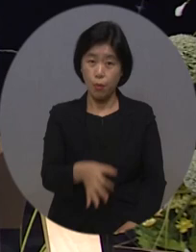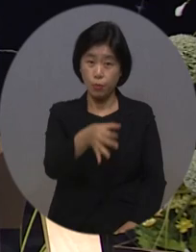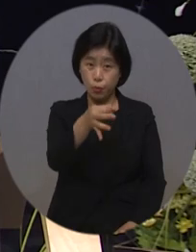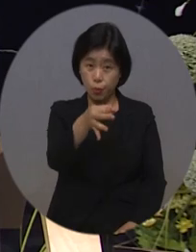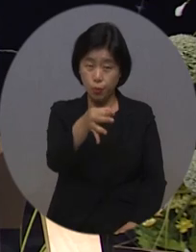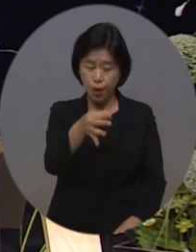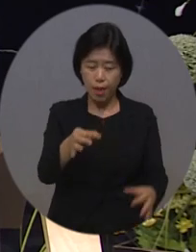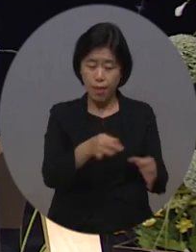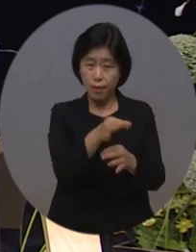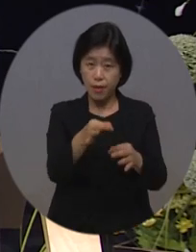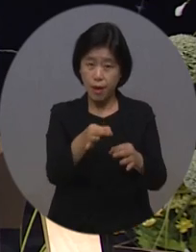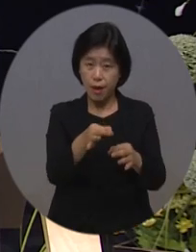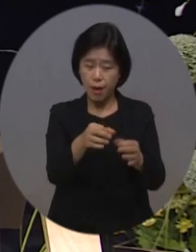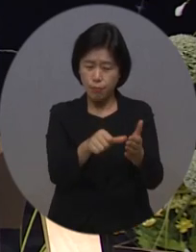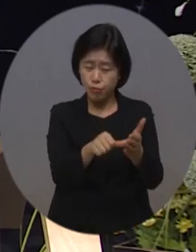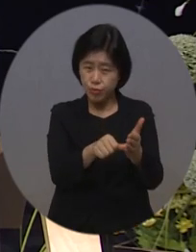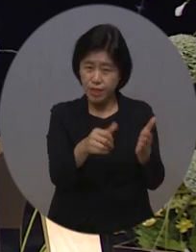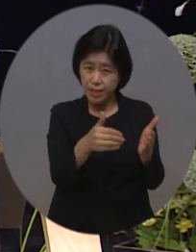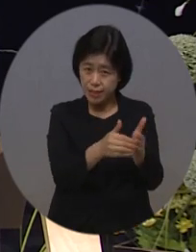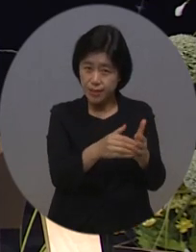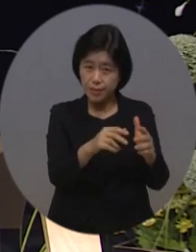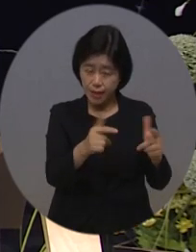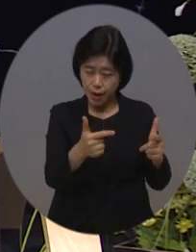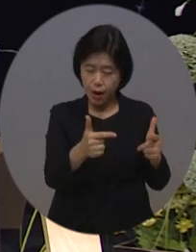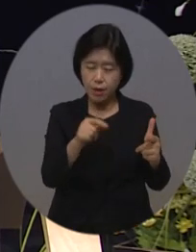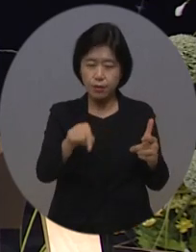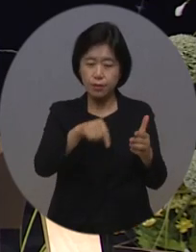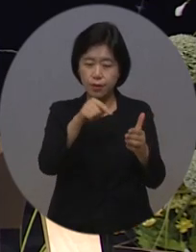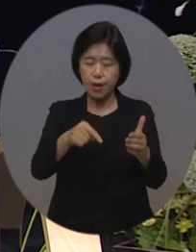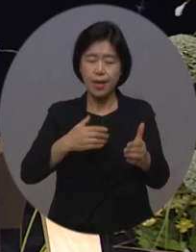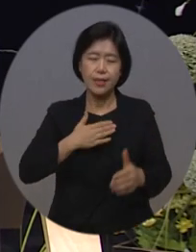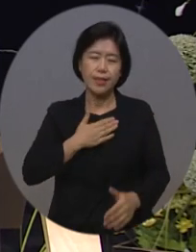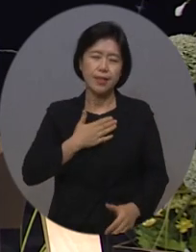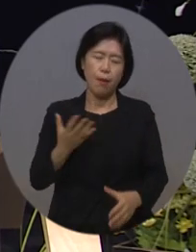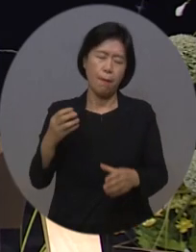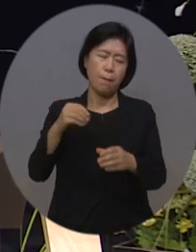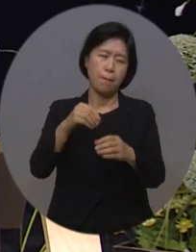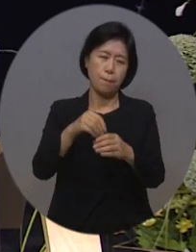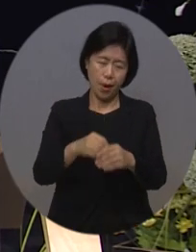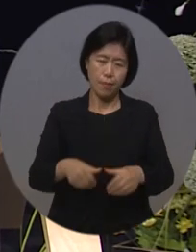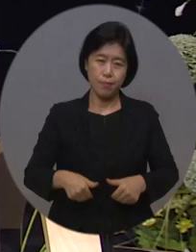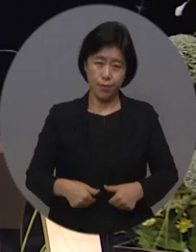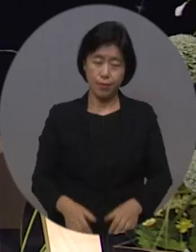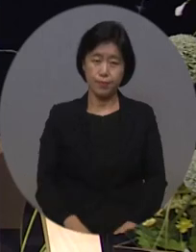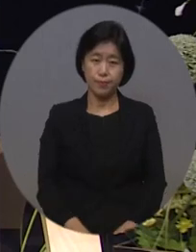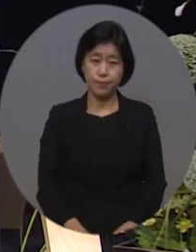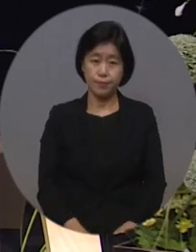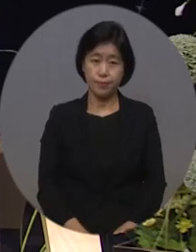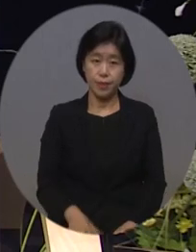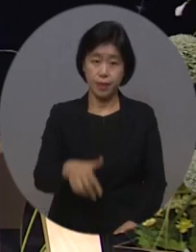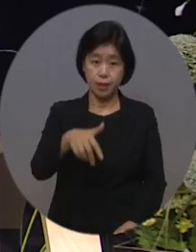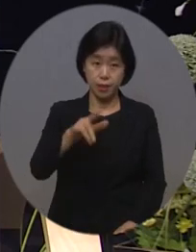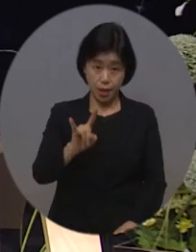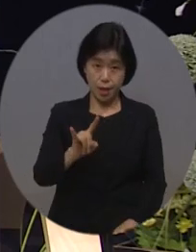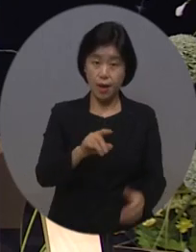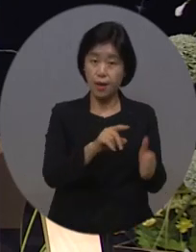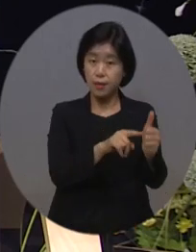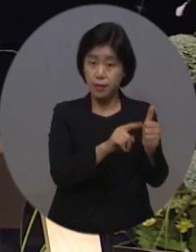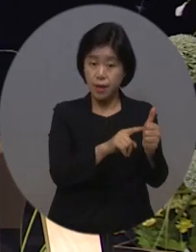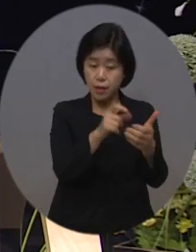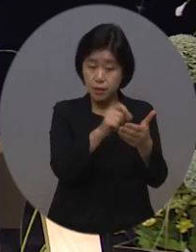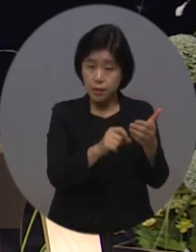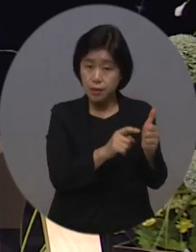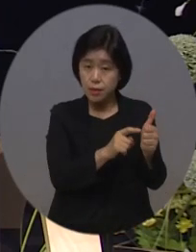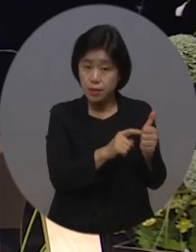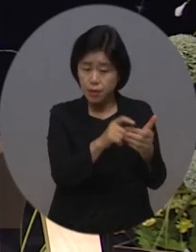있습니다. 큰일 날 뻔했습니다. 최양옥 시인이 없었다면 우리는 보이지 않는